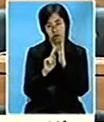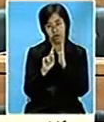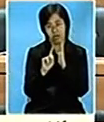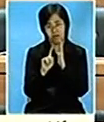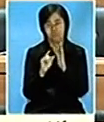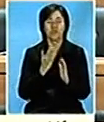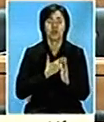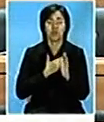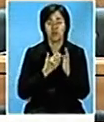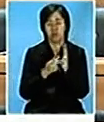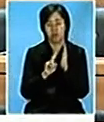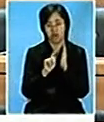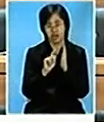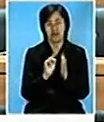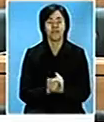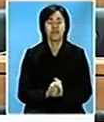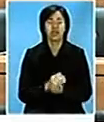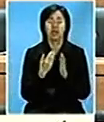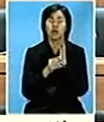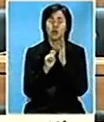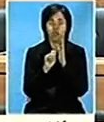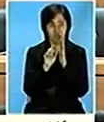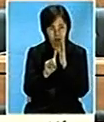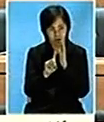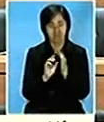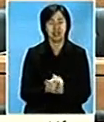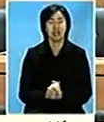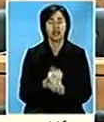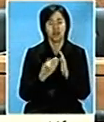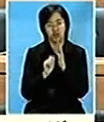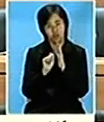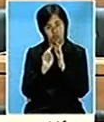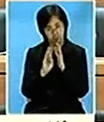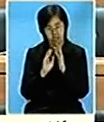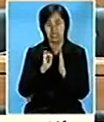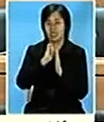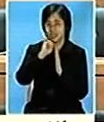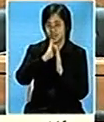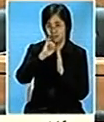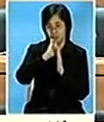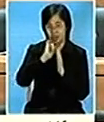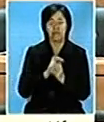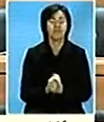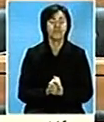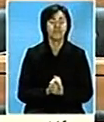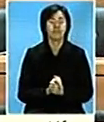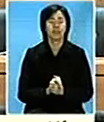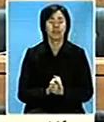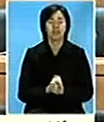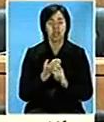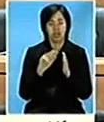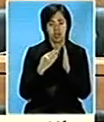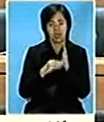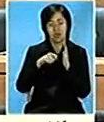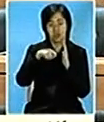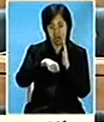ที่กับผมอยู่นะครับหรืออุดรนะครับหรืออุบลเชียงใหม่นะครับหรือนครราชสีม